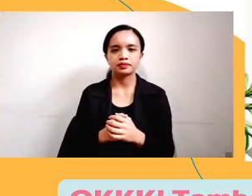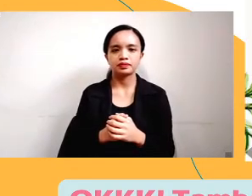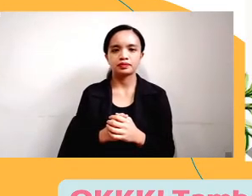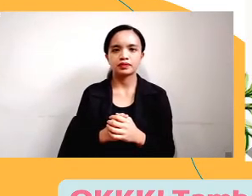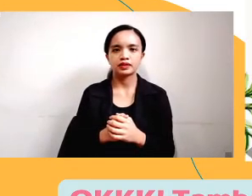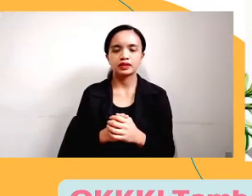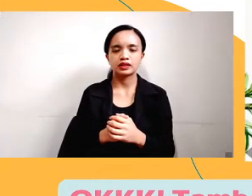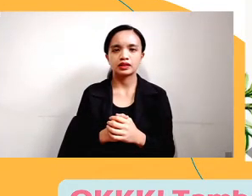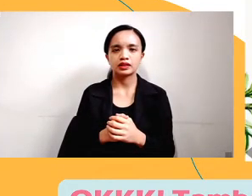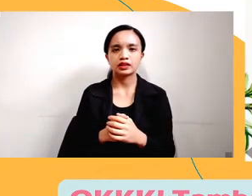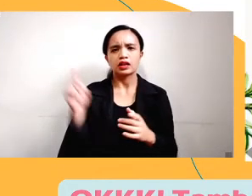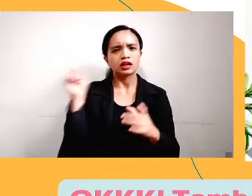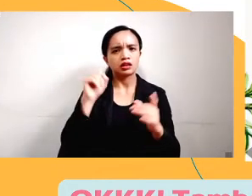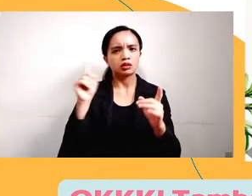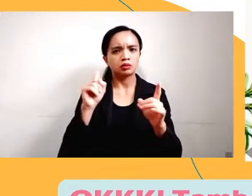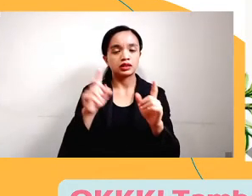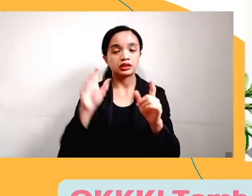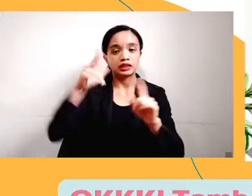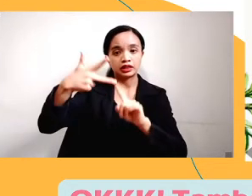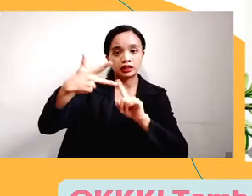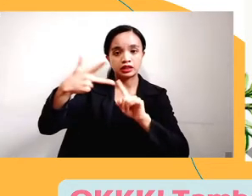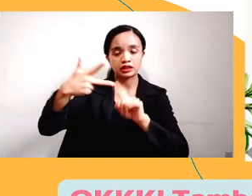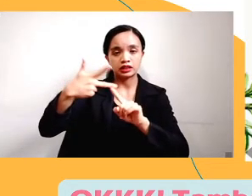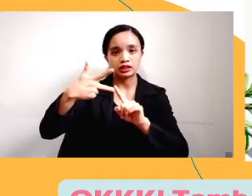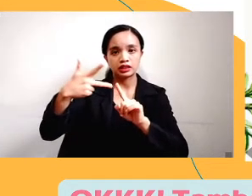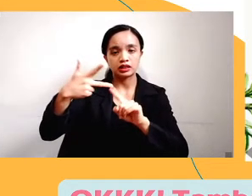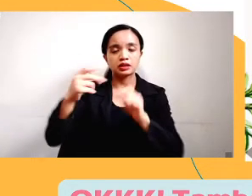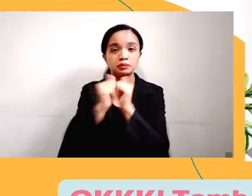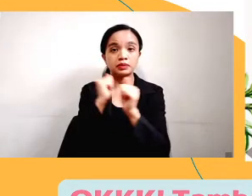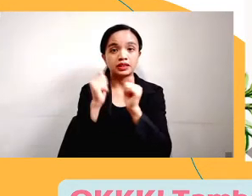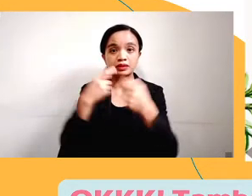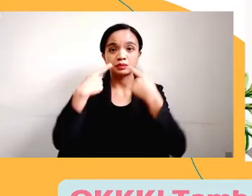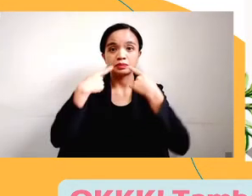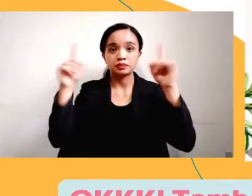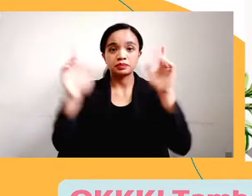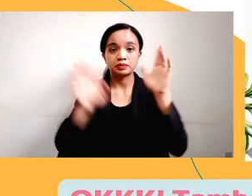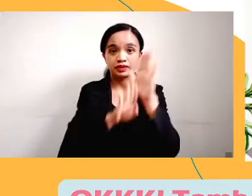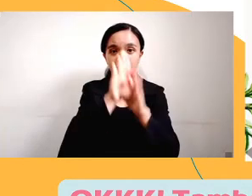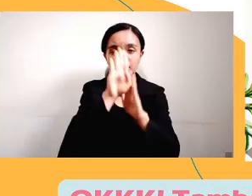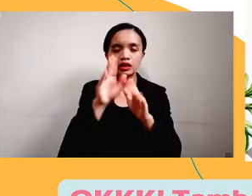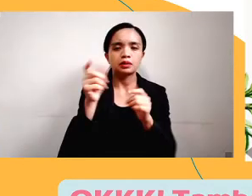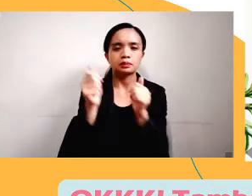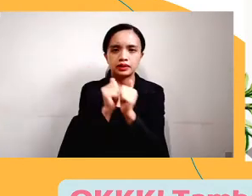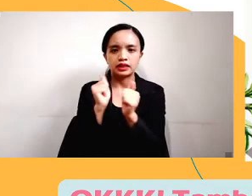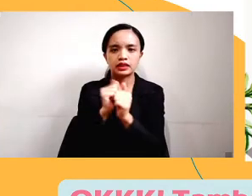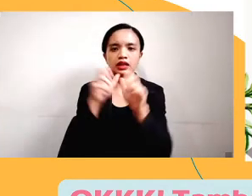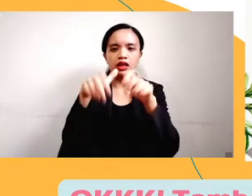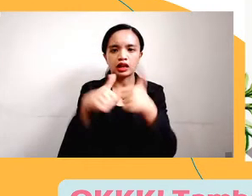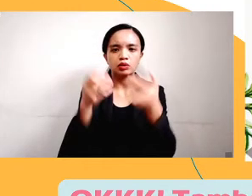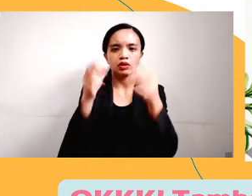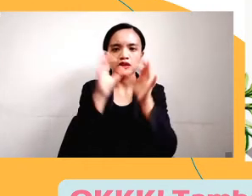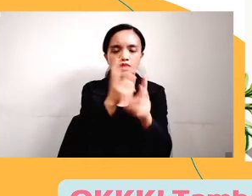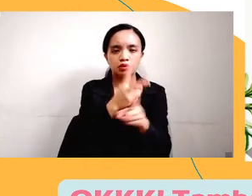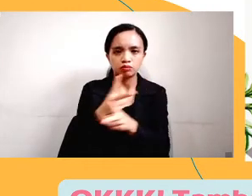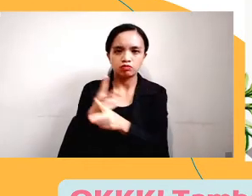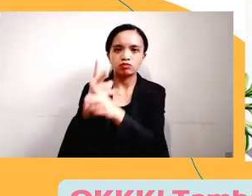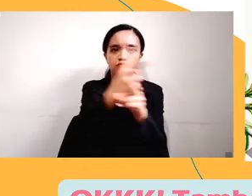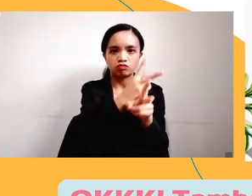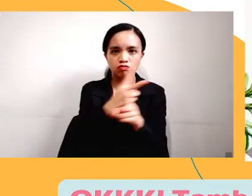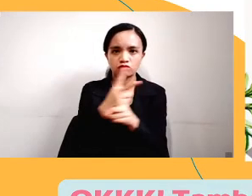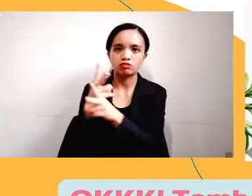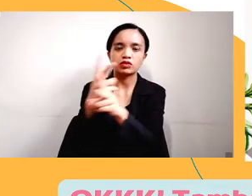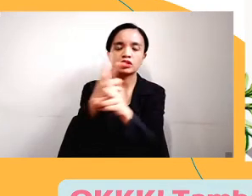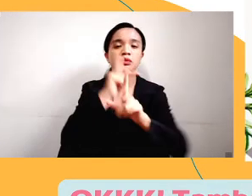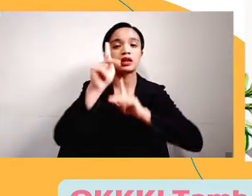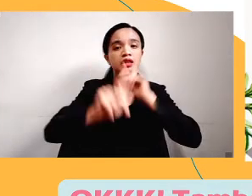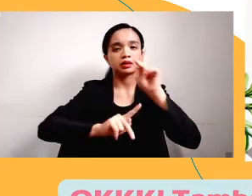Pangatlong punto ay, ang pagyabong ay nasa pagpapahalaga ng kaunlaran ng ating mga kapwa